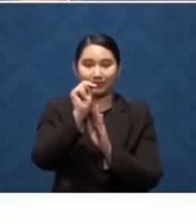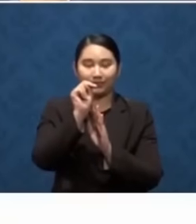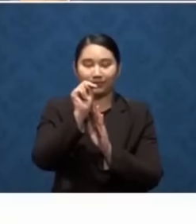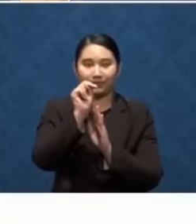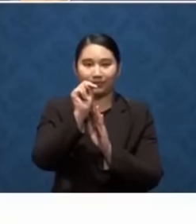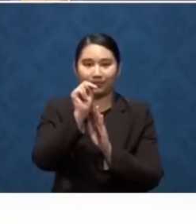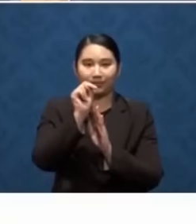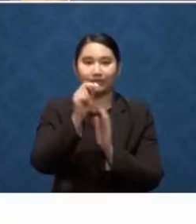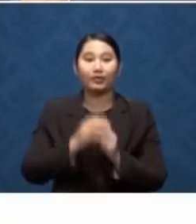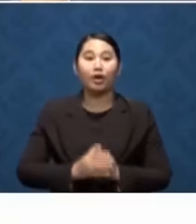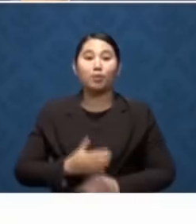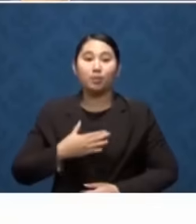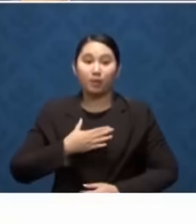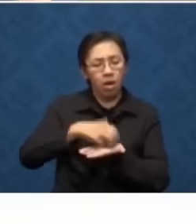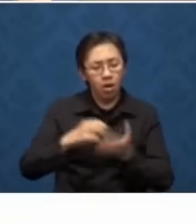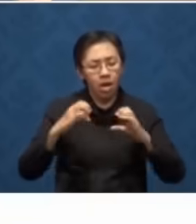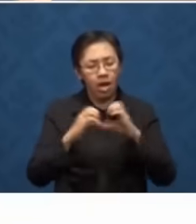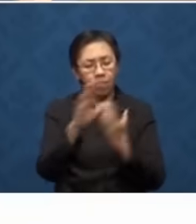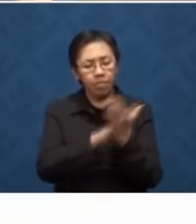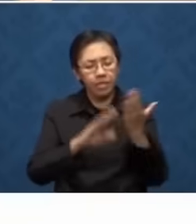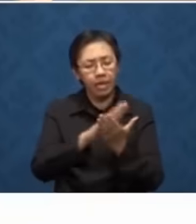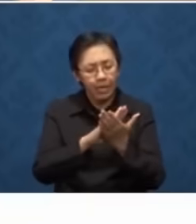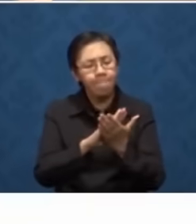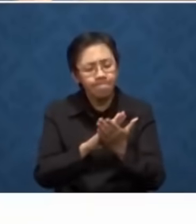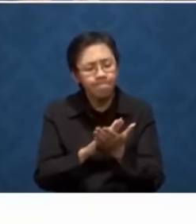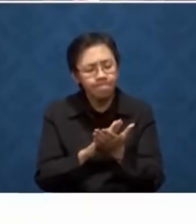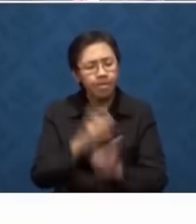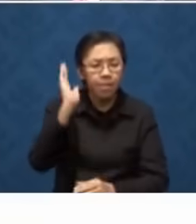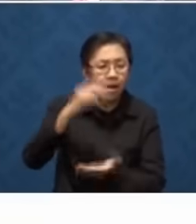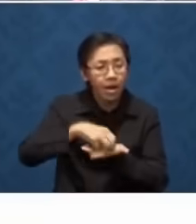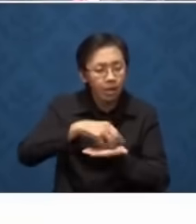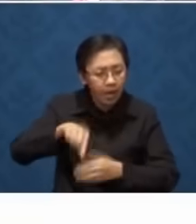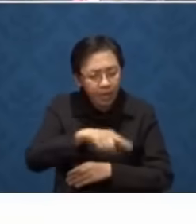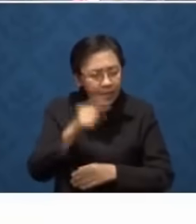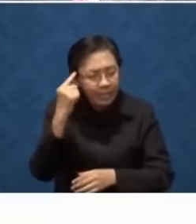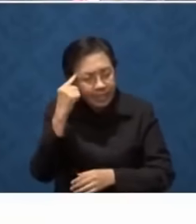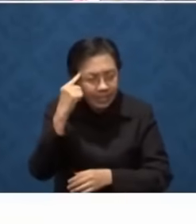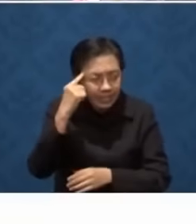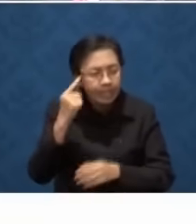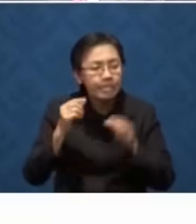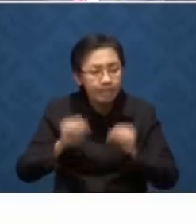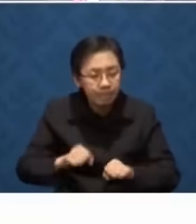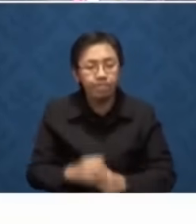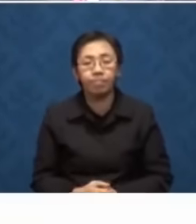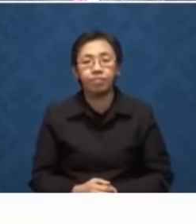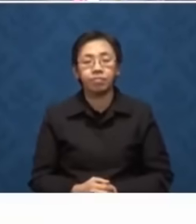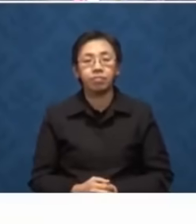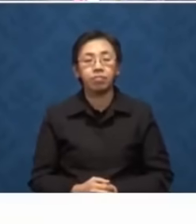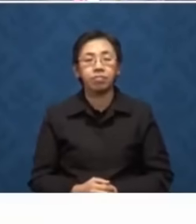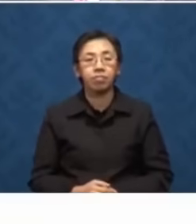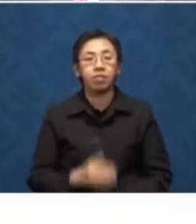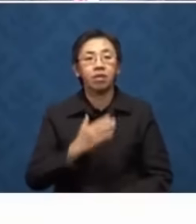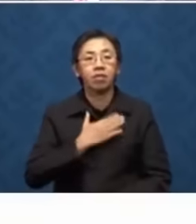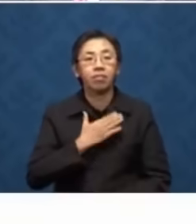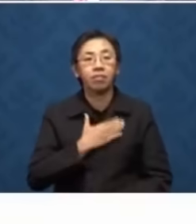กที่ลุกขึ้นอภิปรายก็คือนายชาดาไทเศษนะคะส.ส.จากพรรคภูมิใจไทยได้ย้ำจุดยืนของพรรคที่ไม่สนับสนุนนายกรัฐมนตรีที่ม